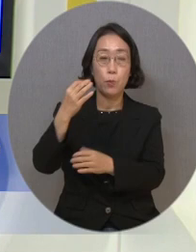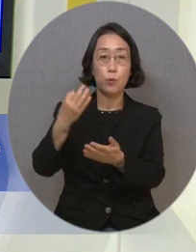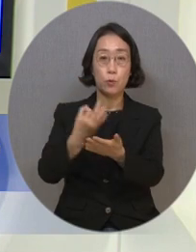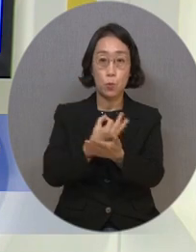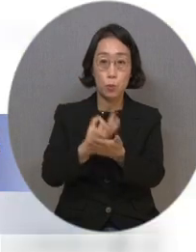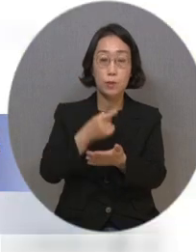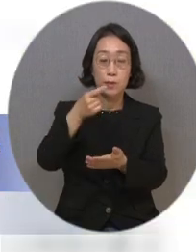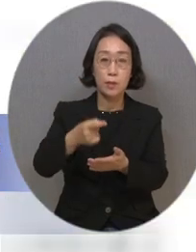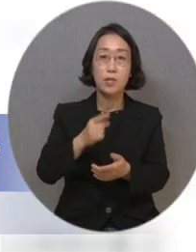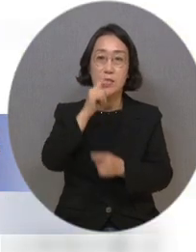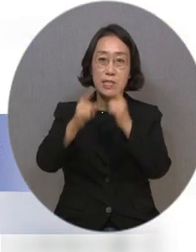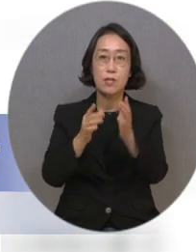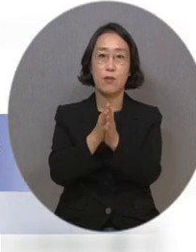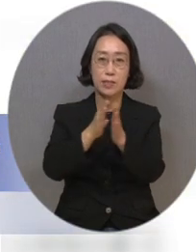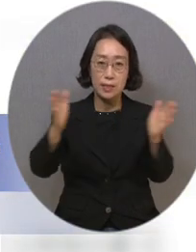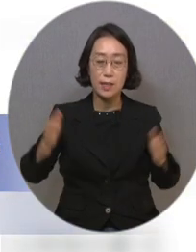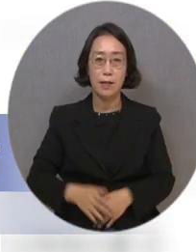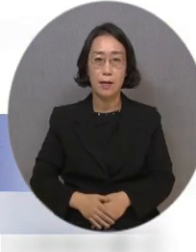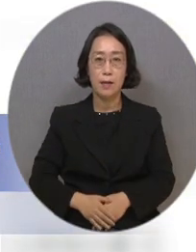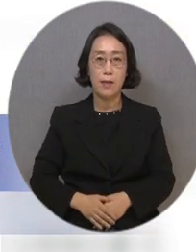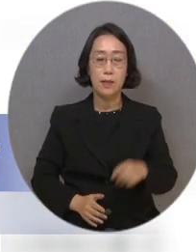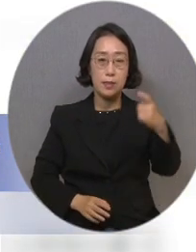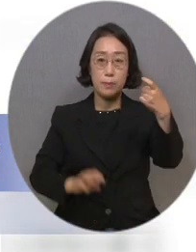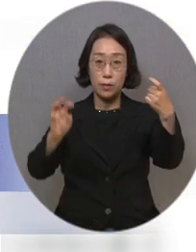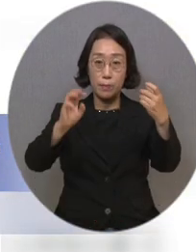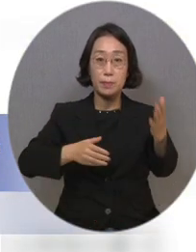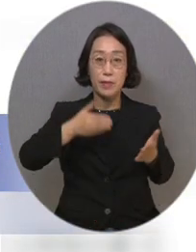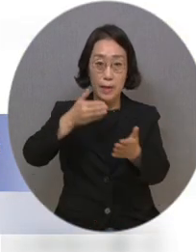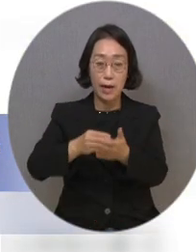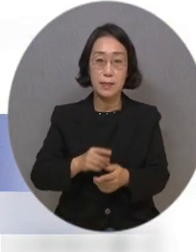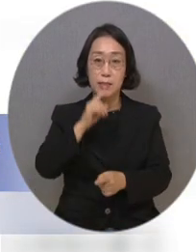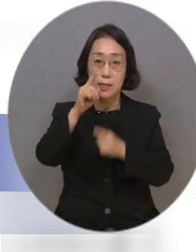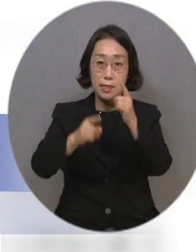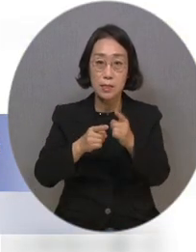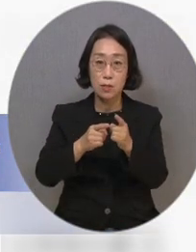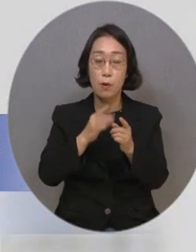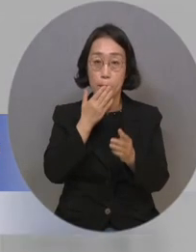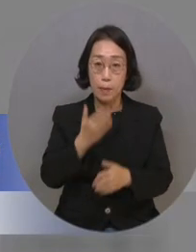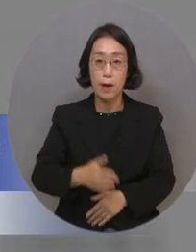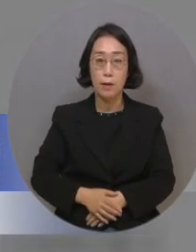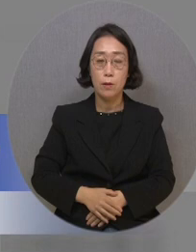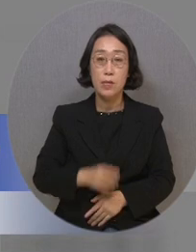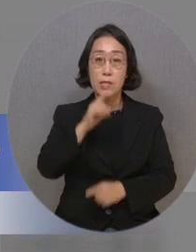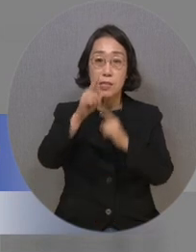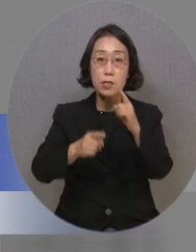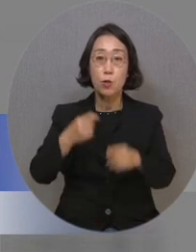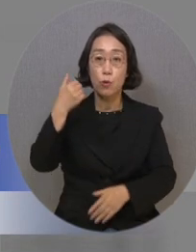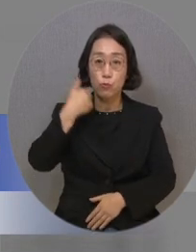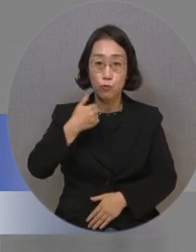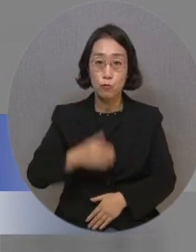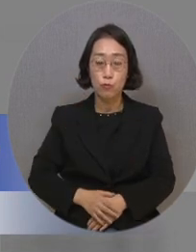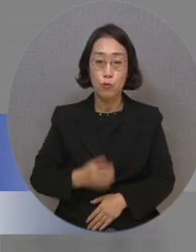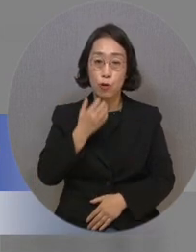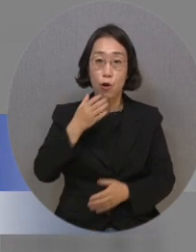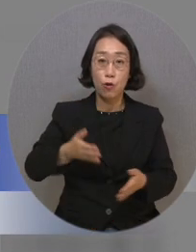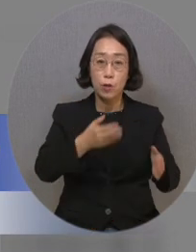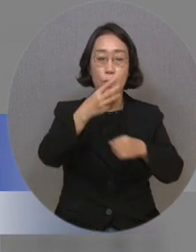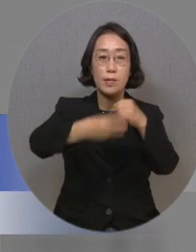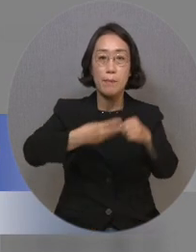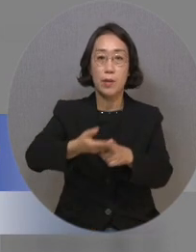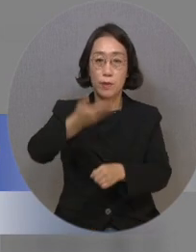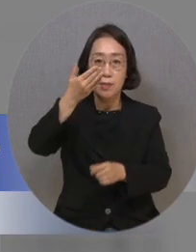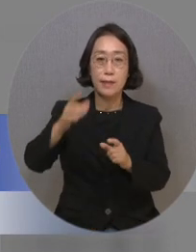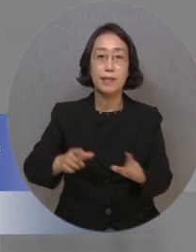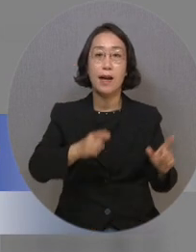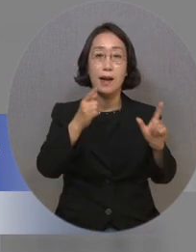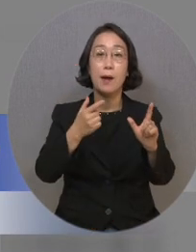신청을 받습니다 경기도는 오 11월 30일까지 접 를받는 가운데 신청 대상은 경기도에 3년 이상